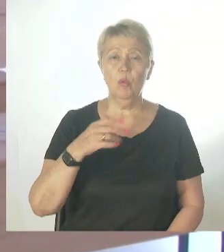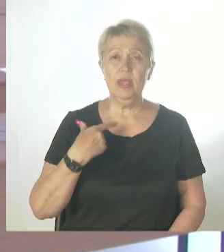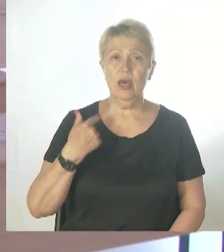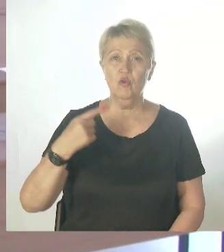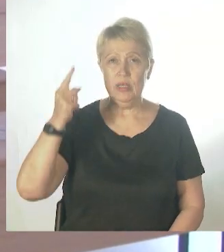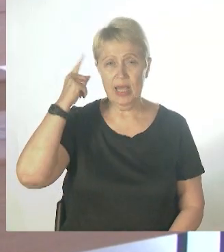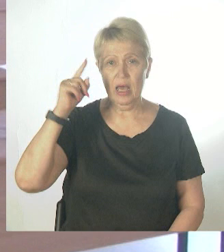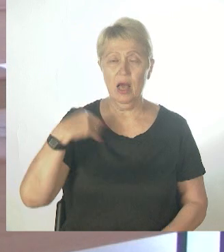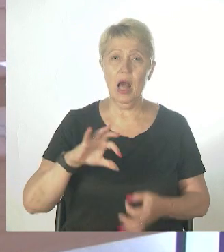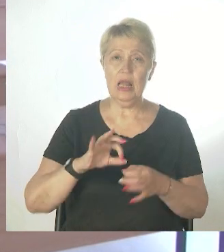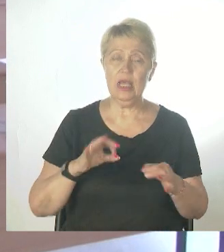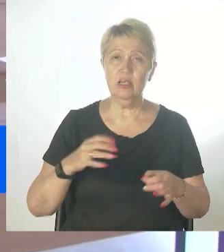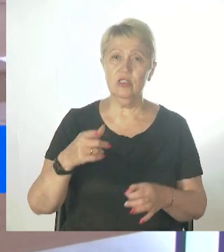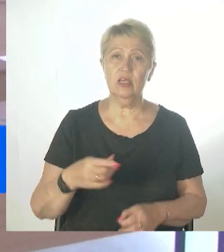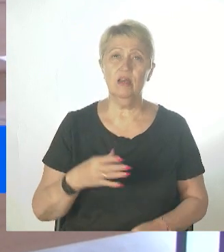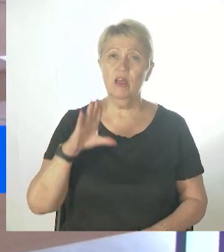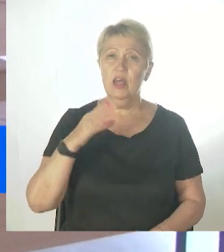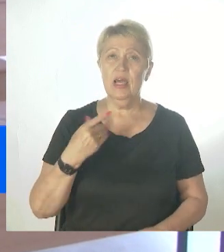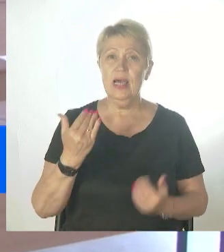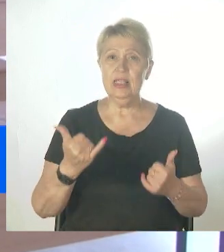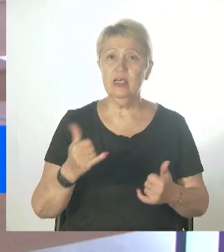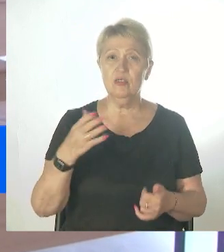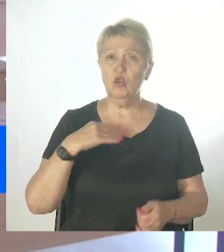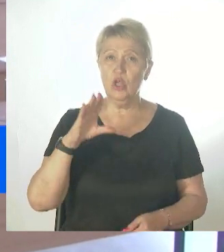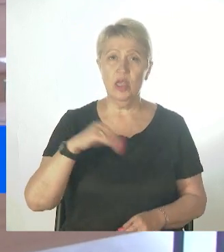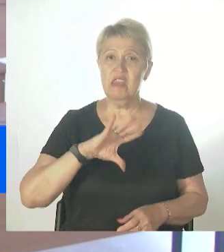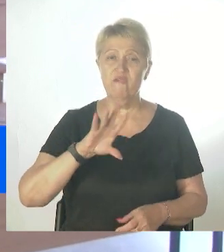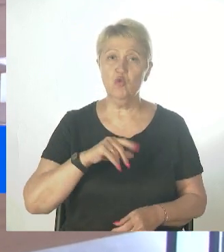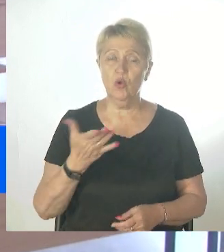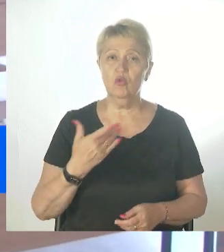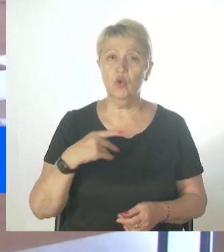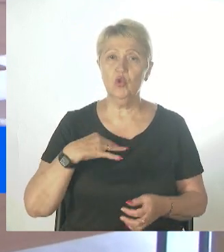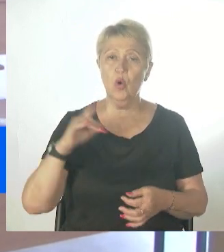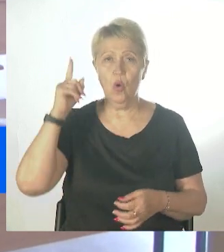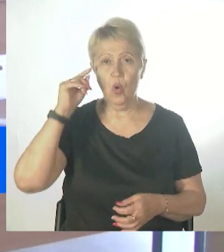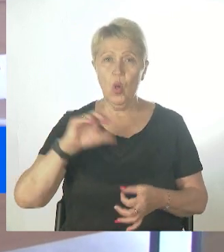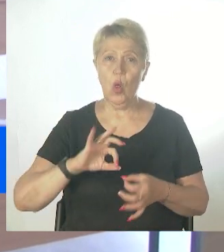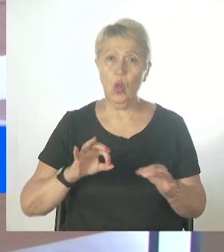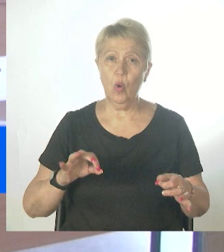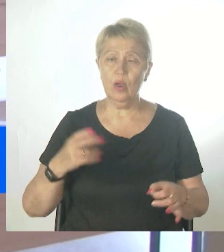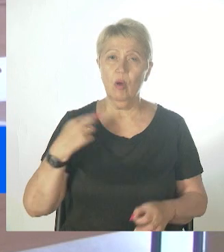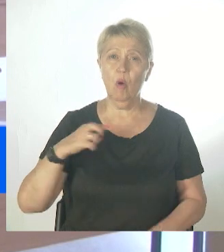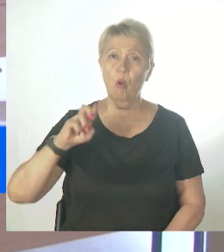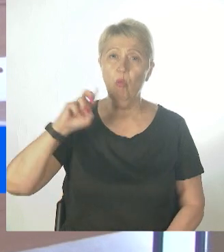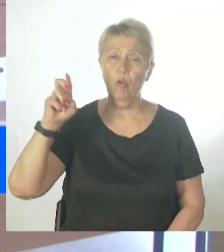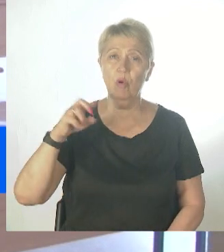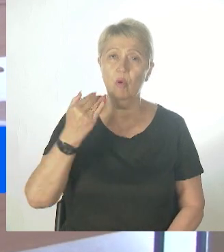и здесь не все логика, потому что и Бог, он сам